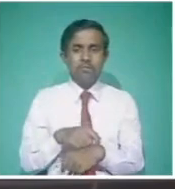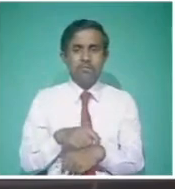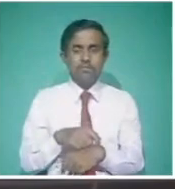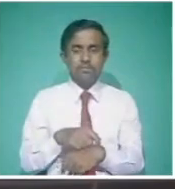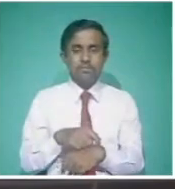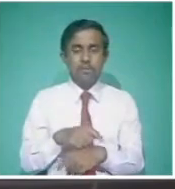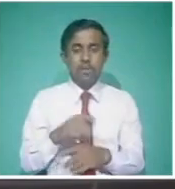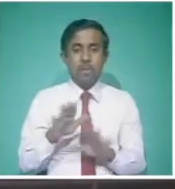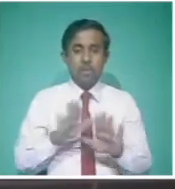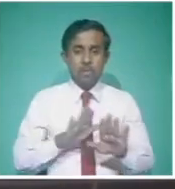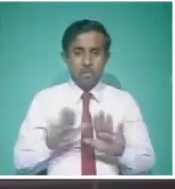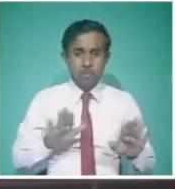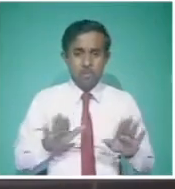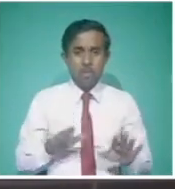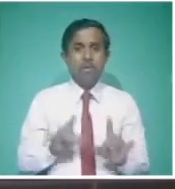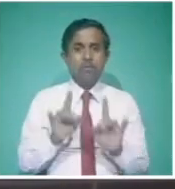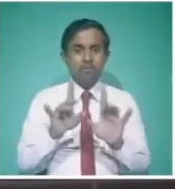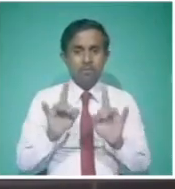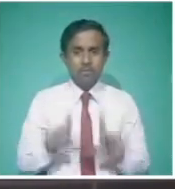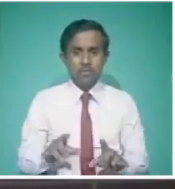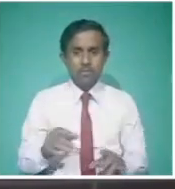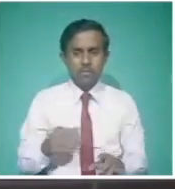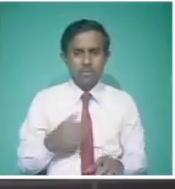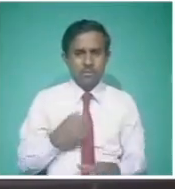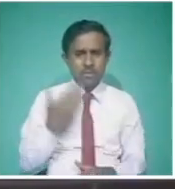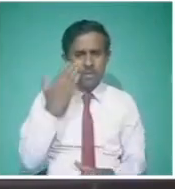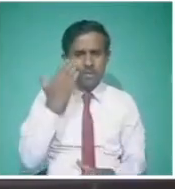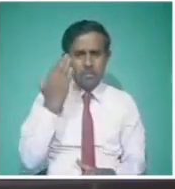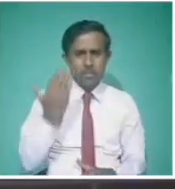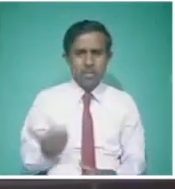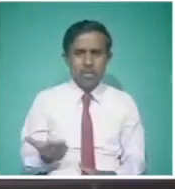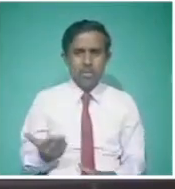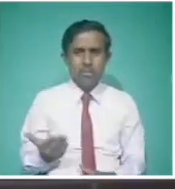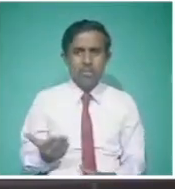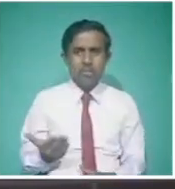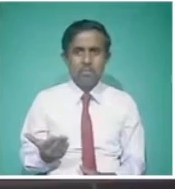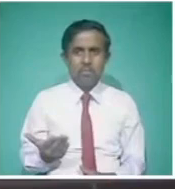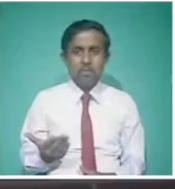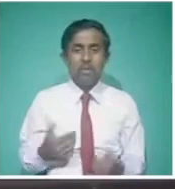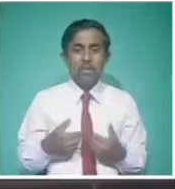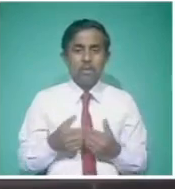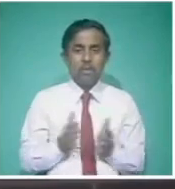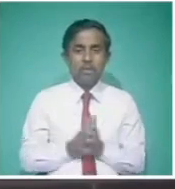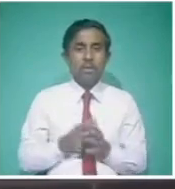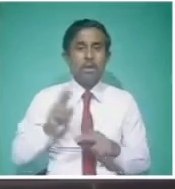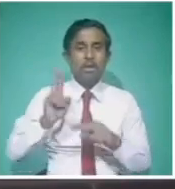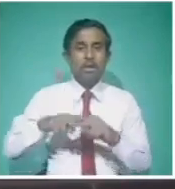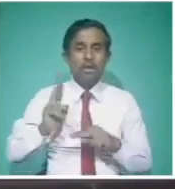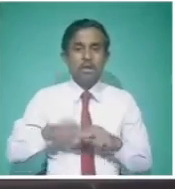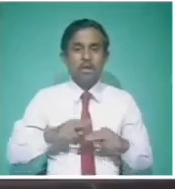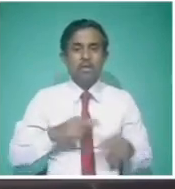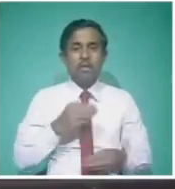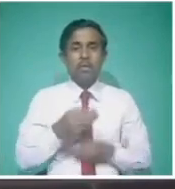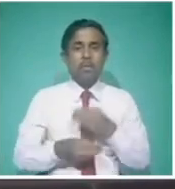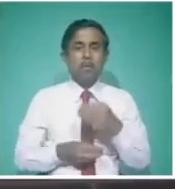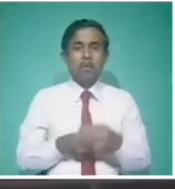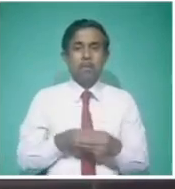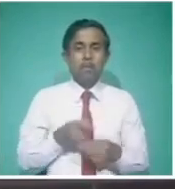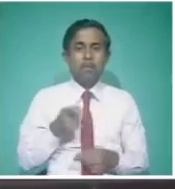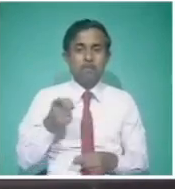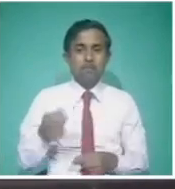මේ පාලනය කරපු ආකාරය අනුව අපිට දැනෙන්නේ මොකද්ද? Tamanට හිතවත් ව්‍යාපාරිකයෙක්ට